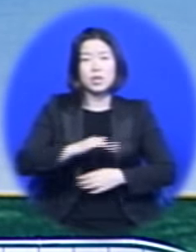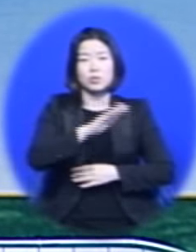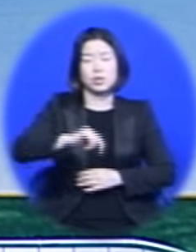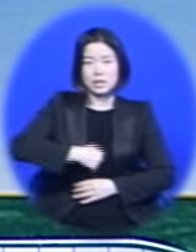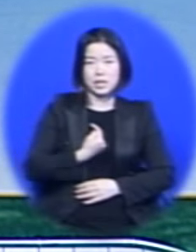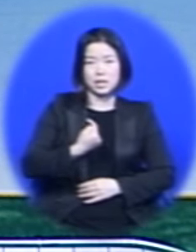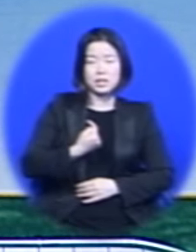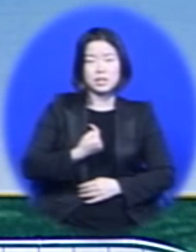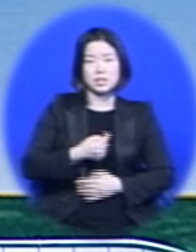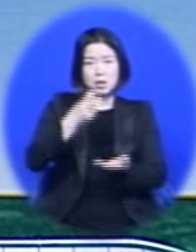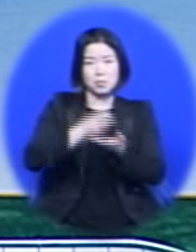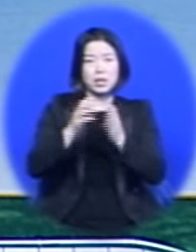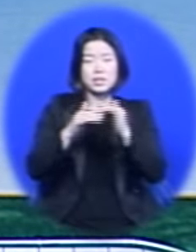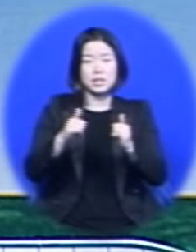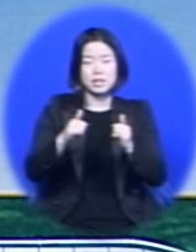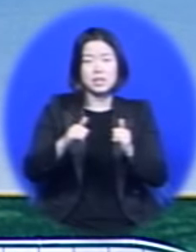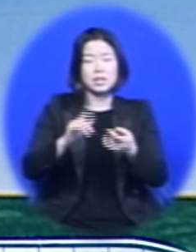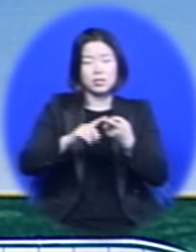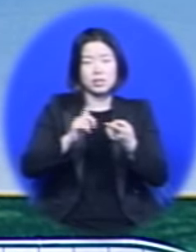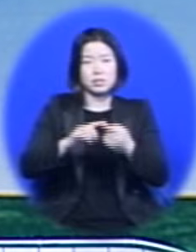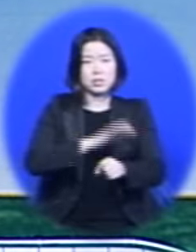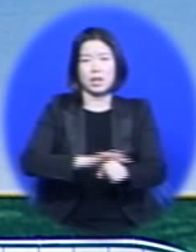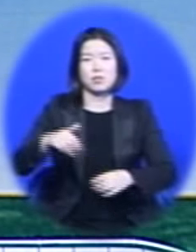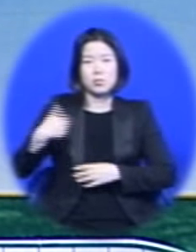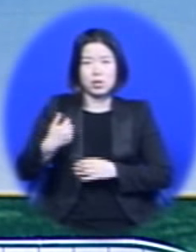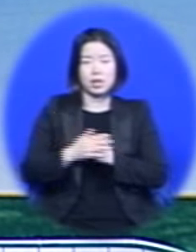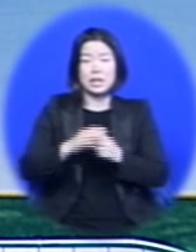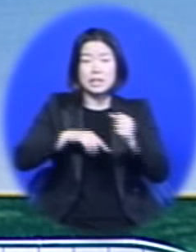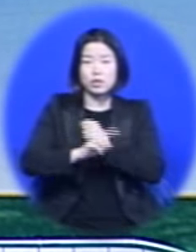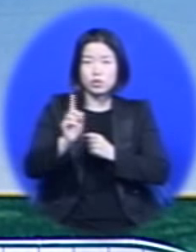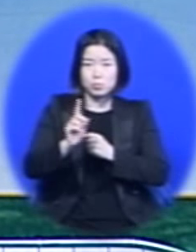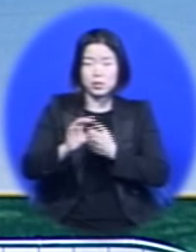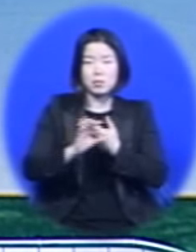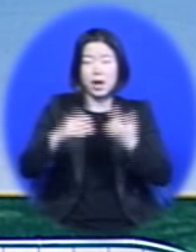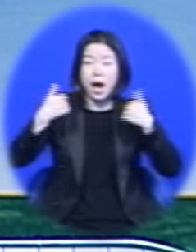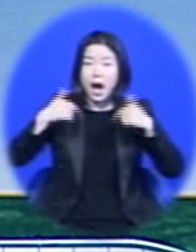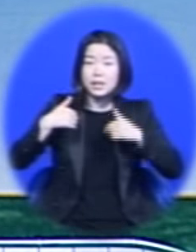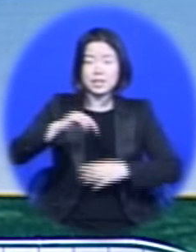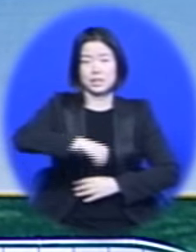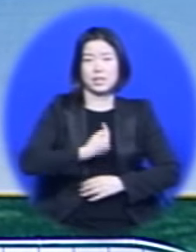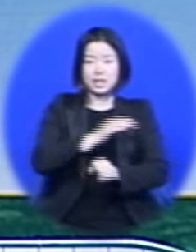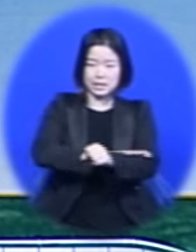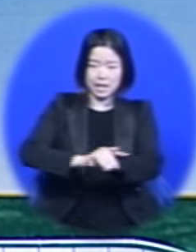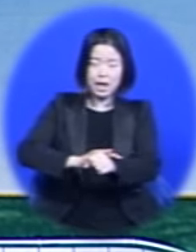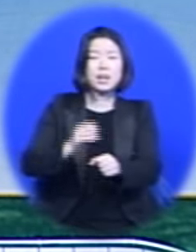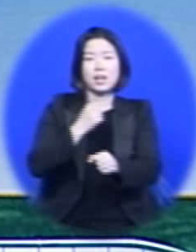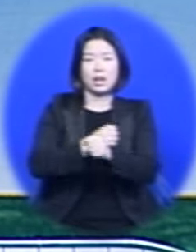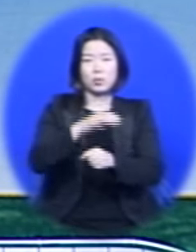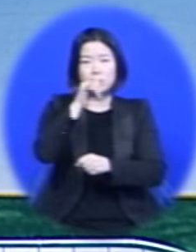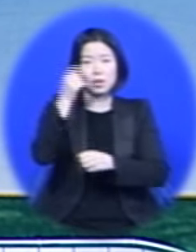자신이 바리새인인 줄 잘 모릅니다. 이유는 바리새인들은 항상 자기가 잘하고 있다고 생각하고 있기